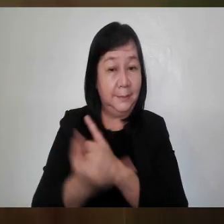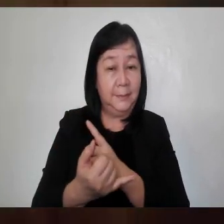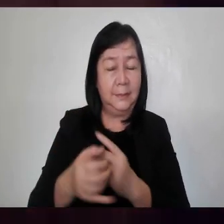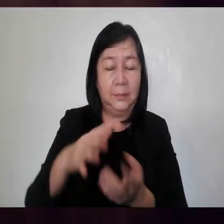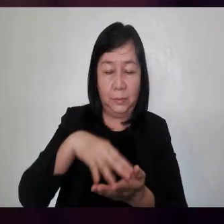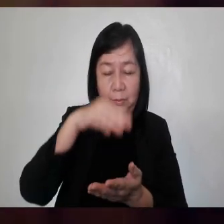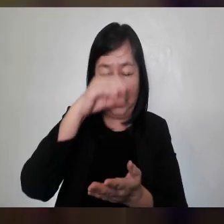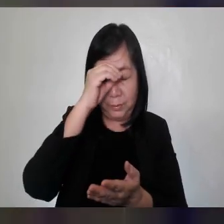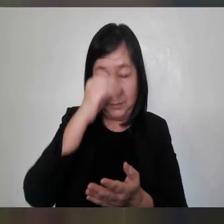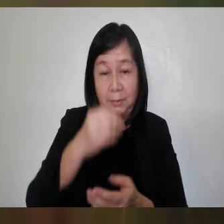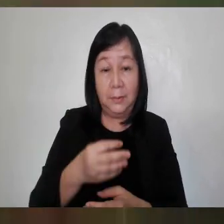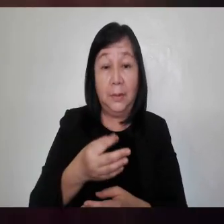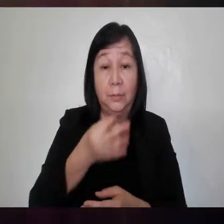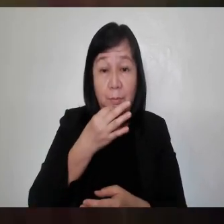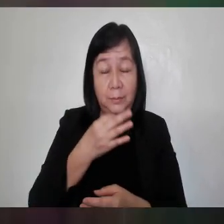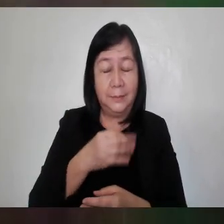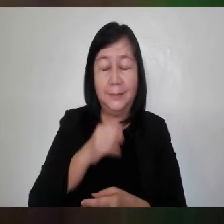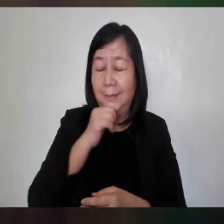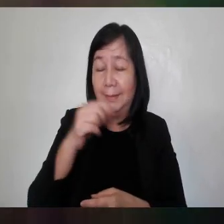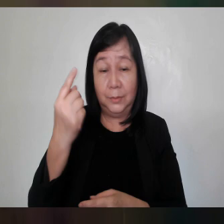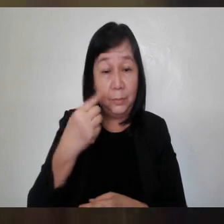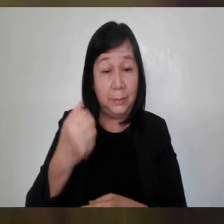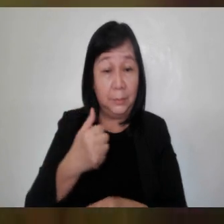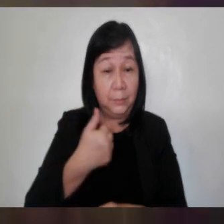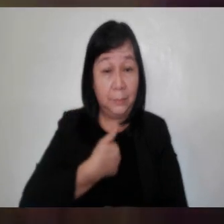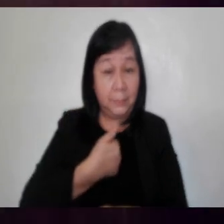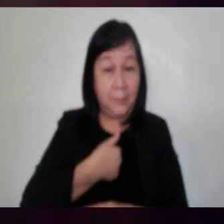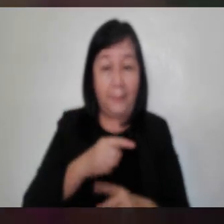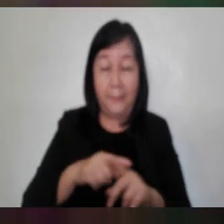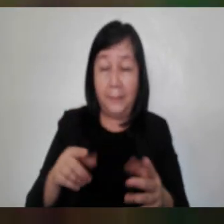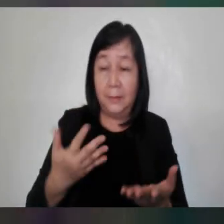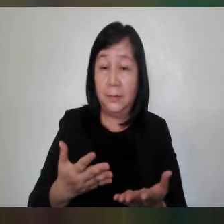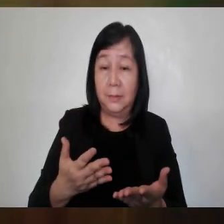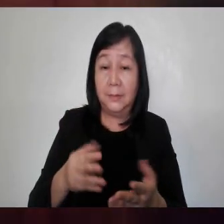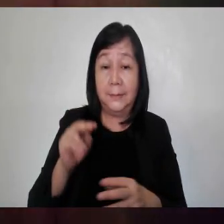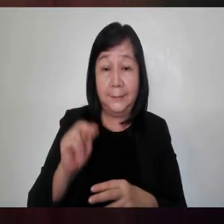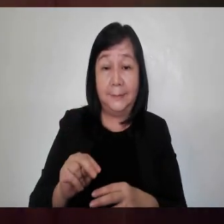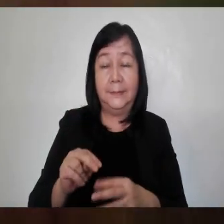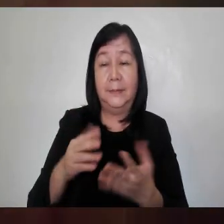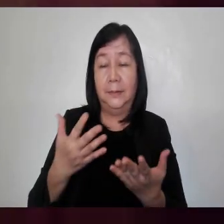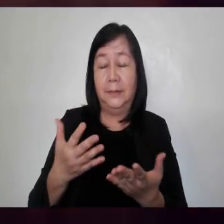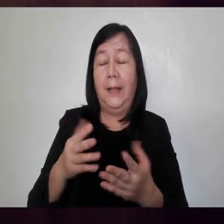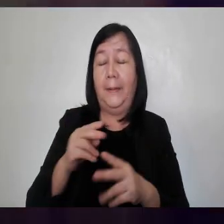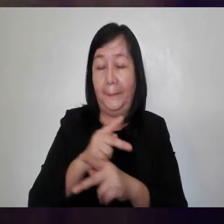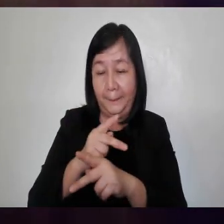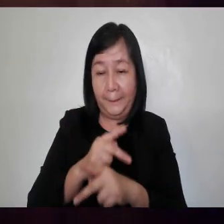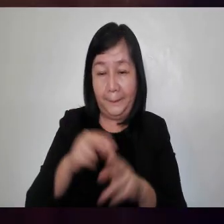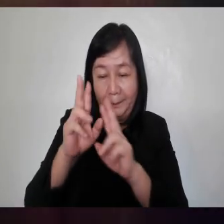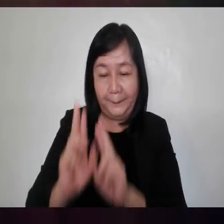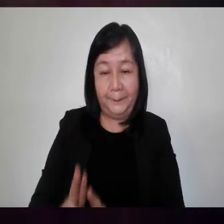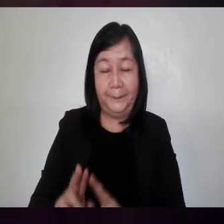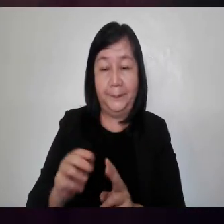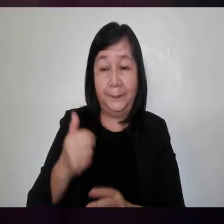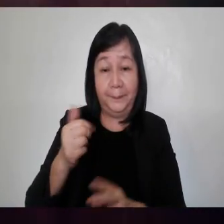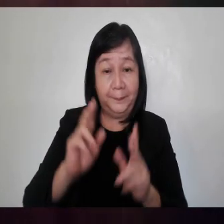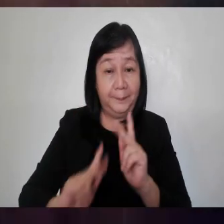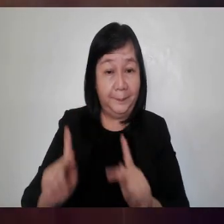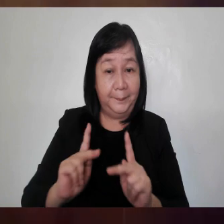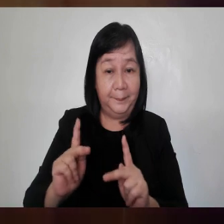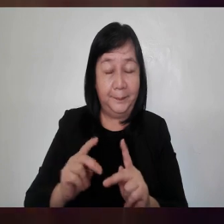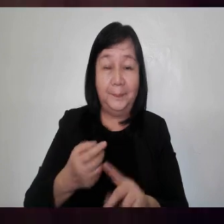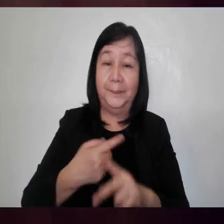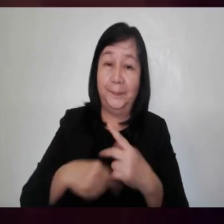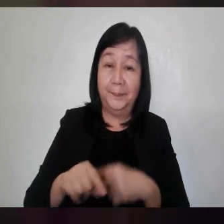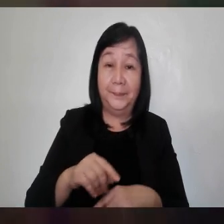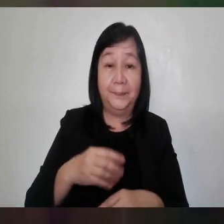natutuhan ng lipunan na ang pagkain ay hindi lang para sa sarili kung hindi dapat gawin ng may paggalang sa iba. Mula